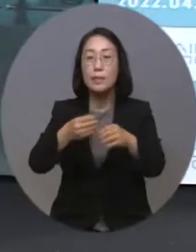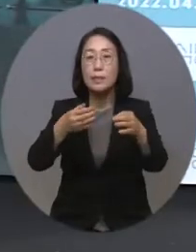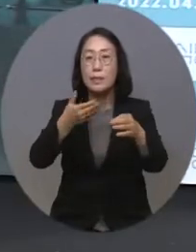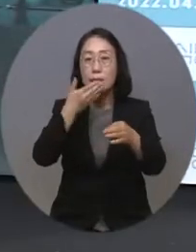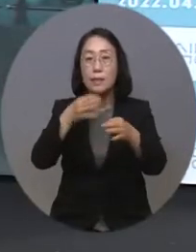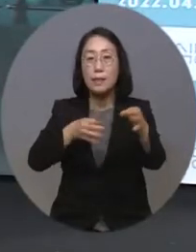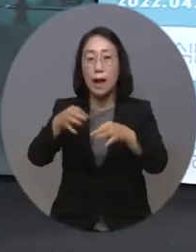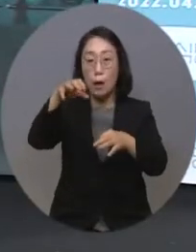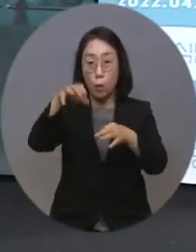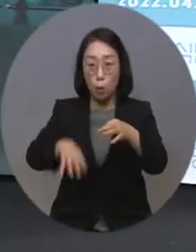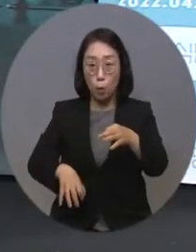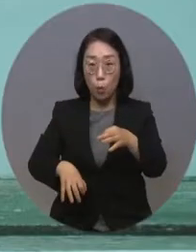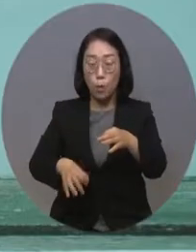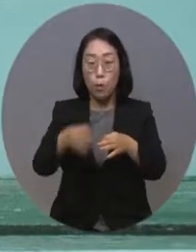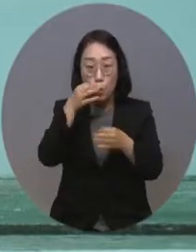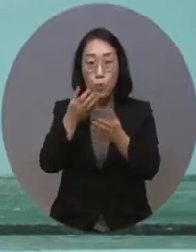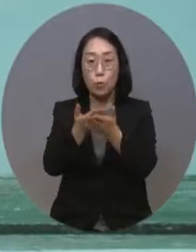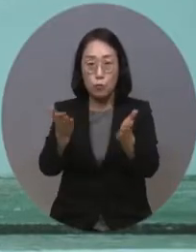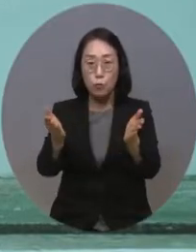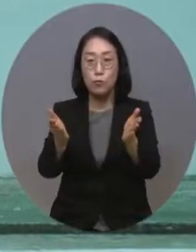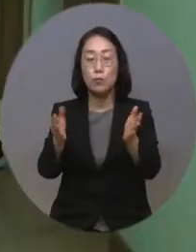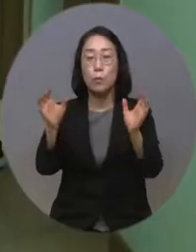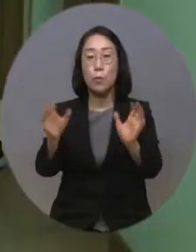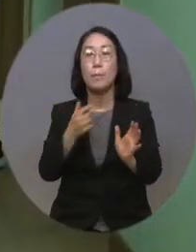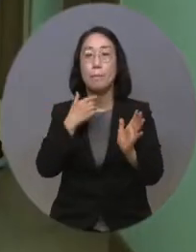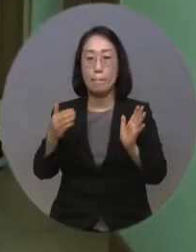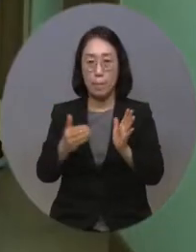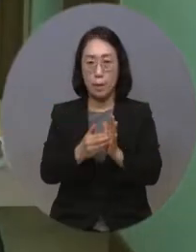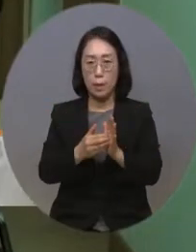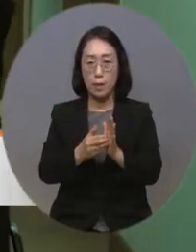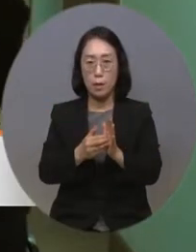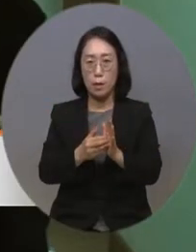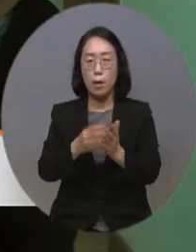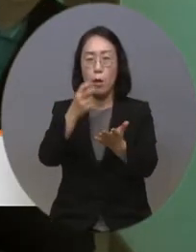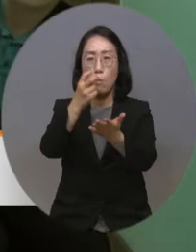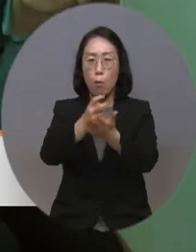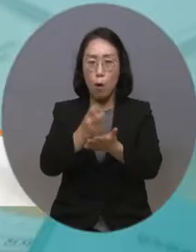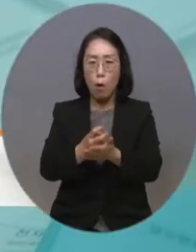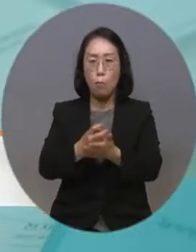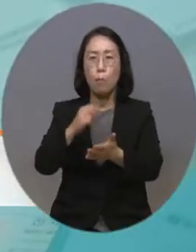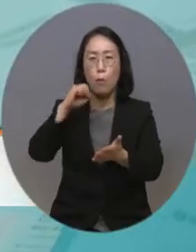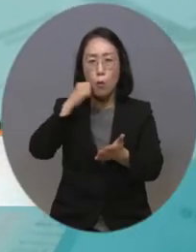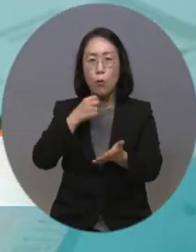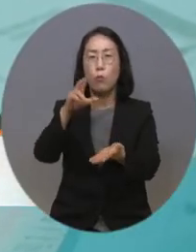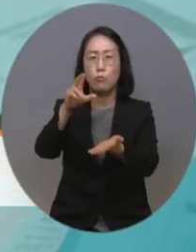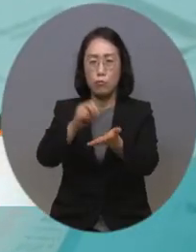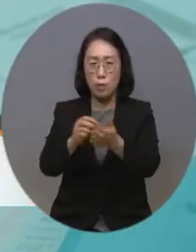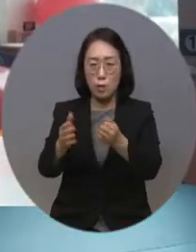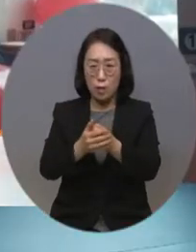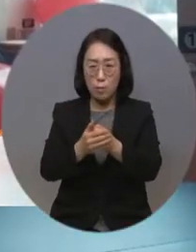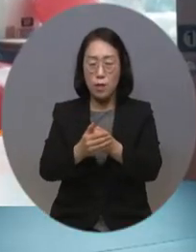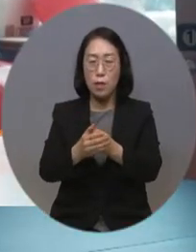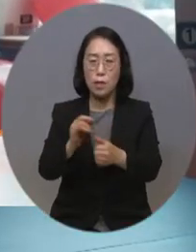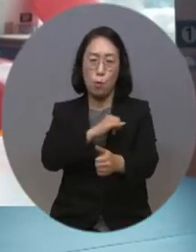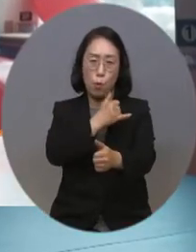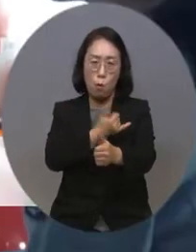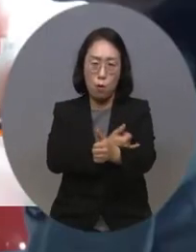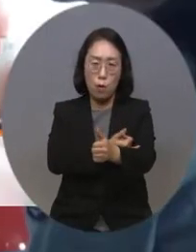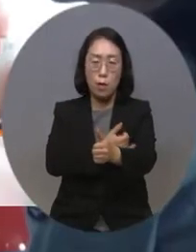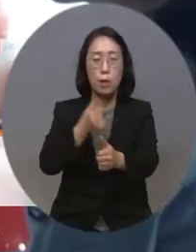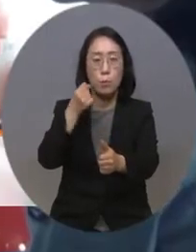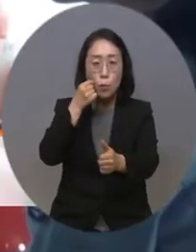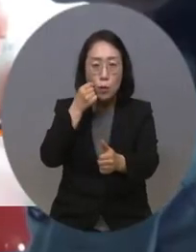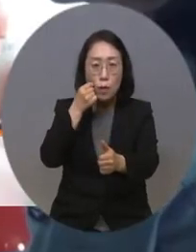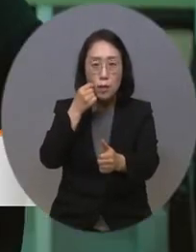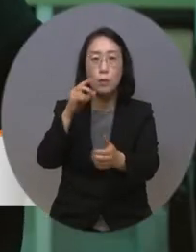열렸습니다. 복지식당은 현행 제도의 모순으로 기본권조차 누리지 못하는 장애인 당사자의 이야기를 담은